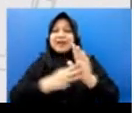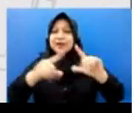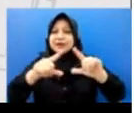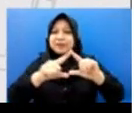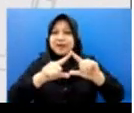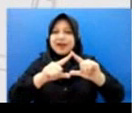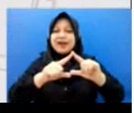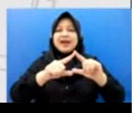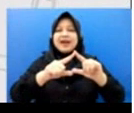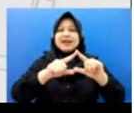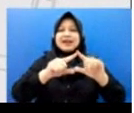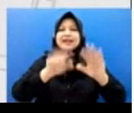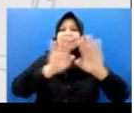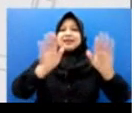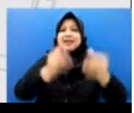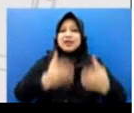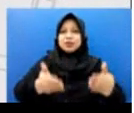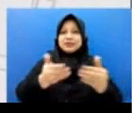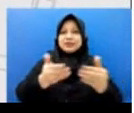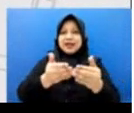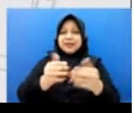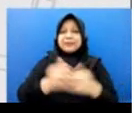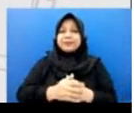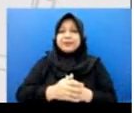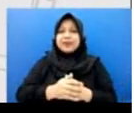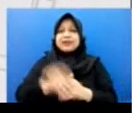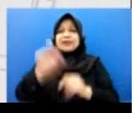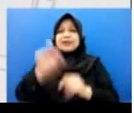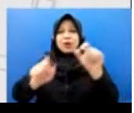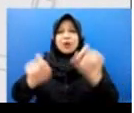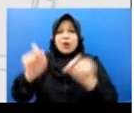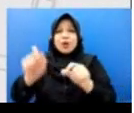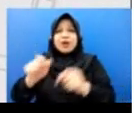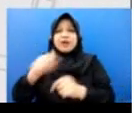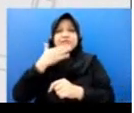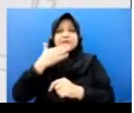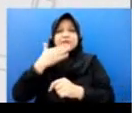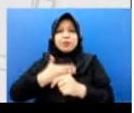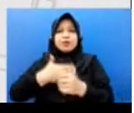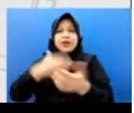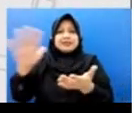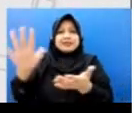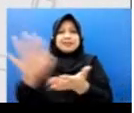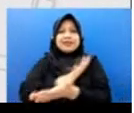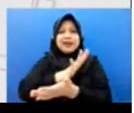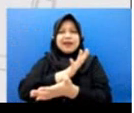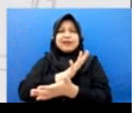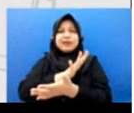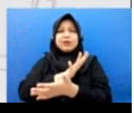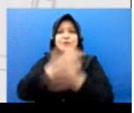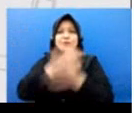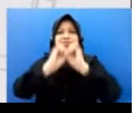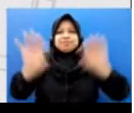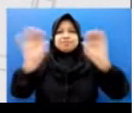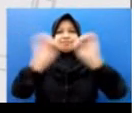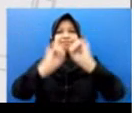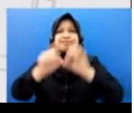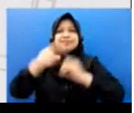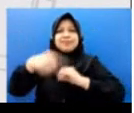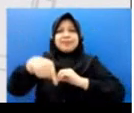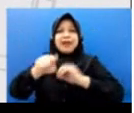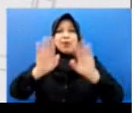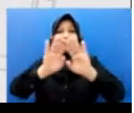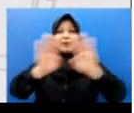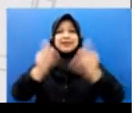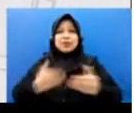Karena setiap orang punya kesempatan untuk menyampaikan pesan mereka di internet atau di media sosial